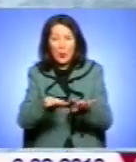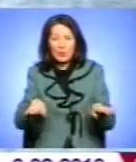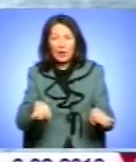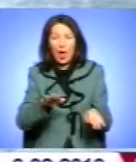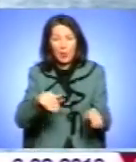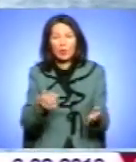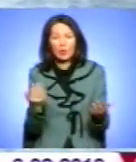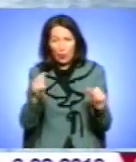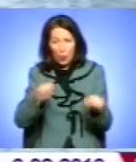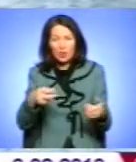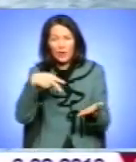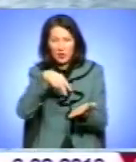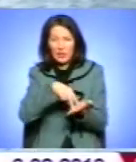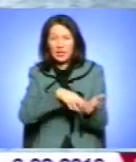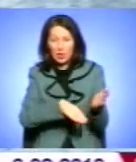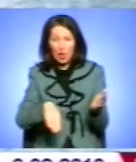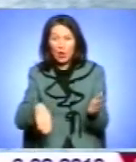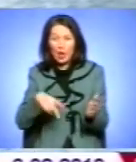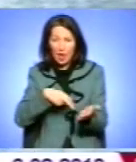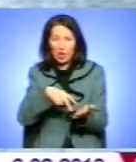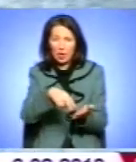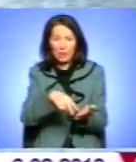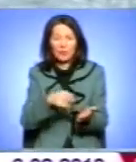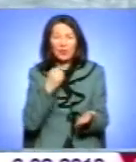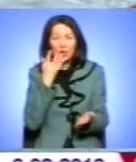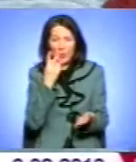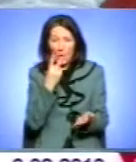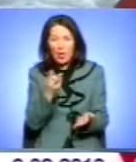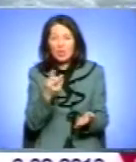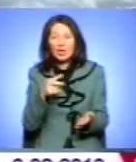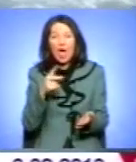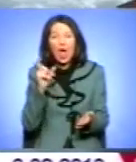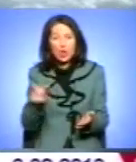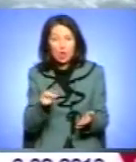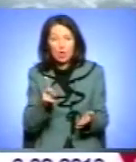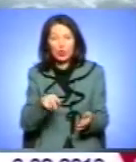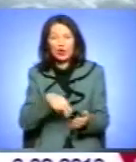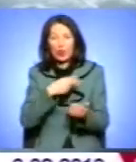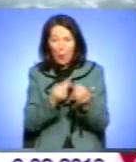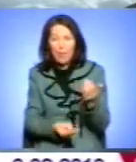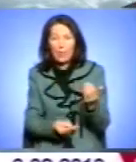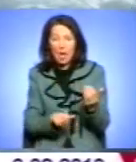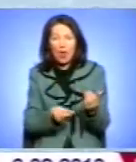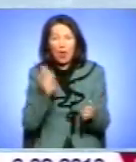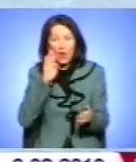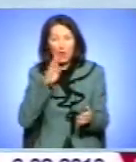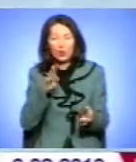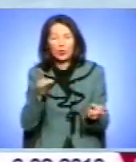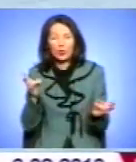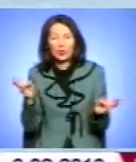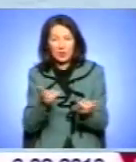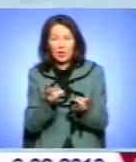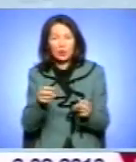берега. Якщо ви бачите людину, що вибирається з-під криги, одразу телефонуйте 101. До приїзду рятувальників можна